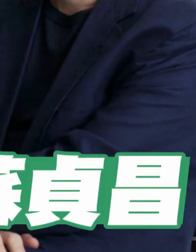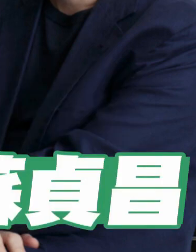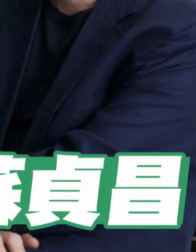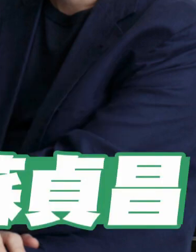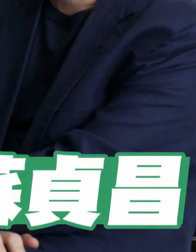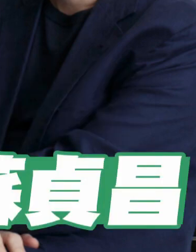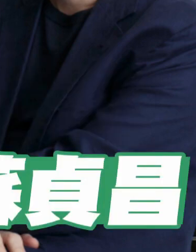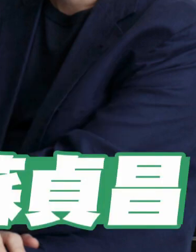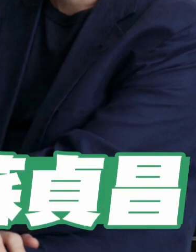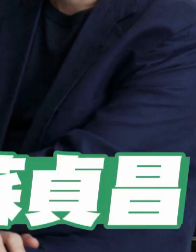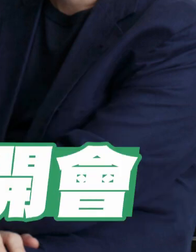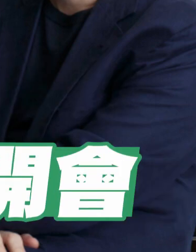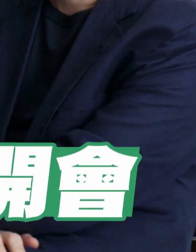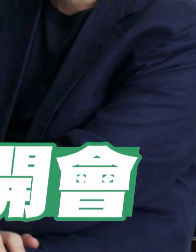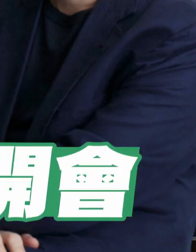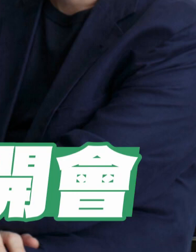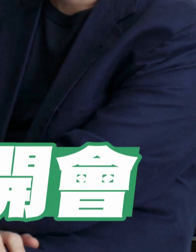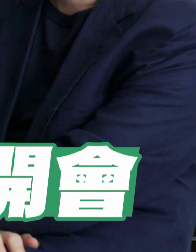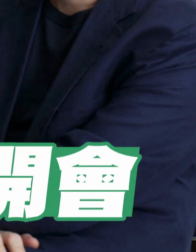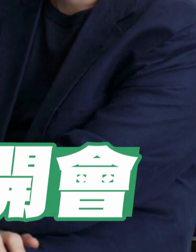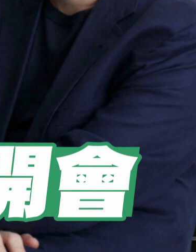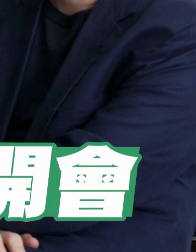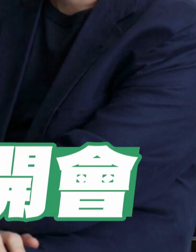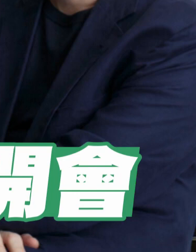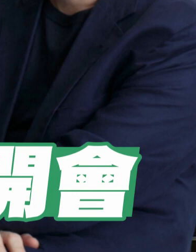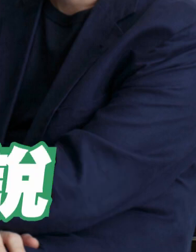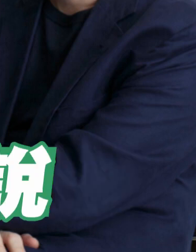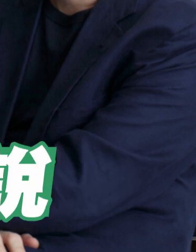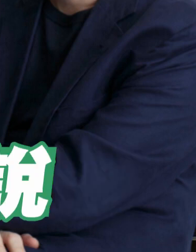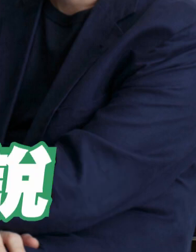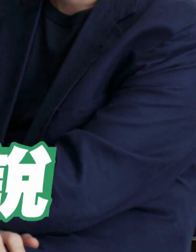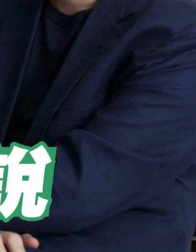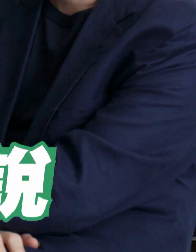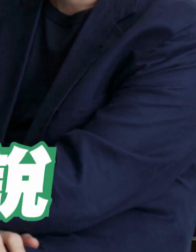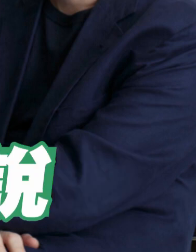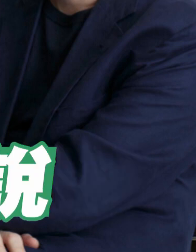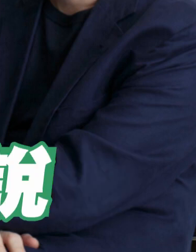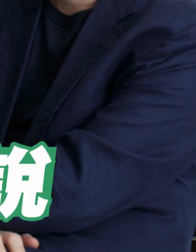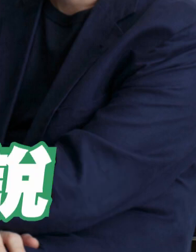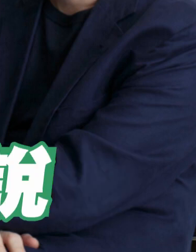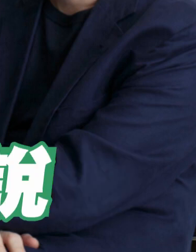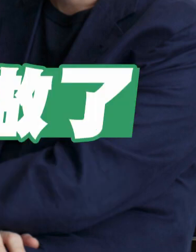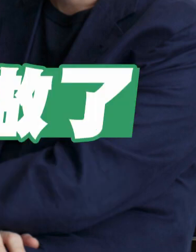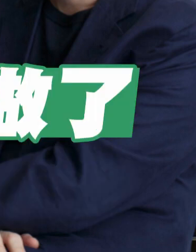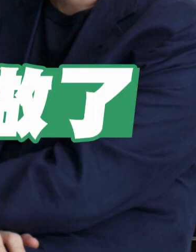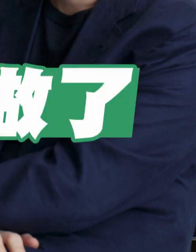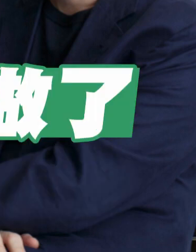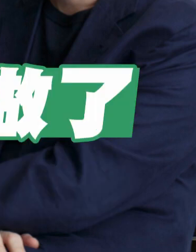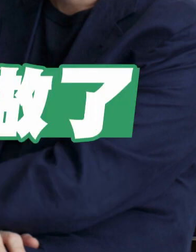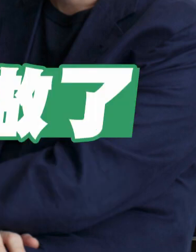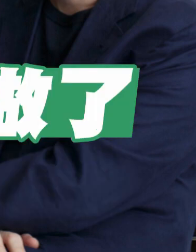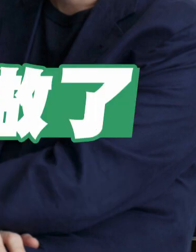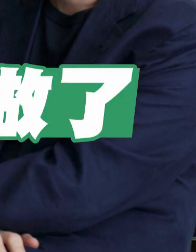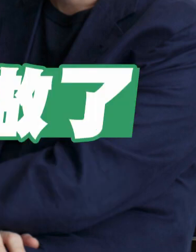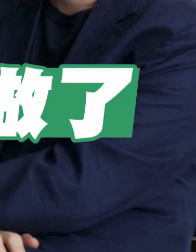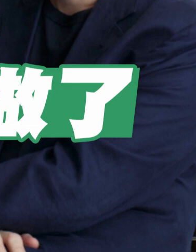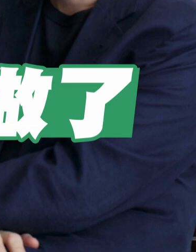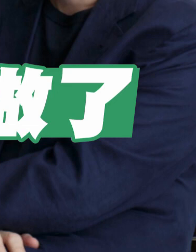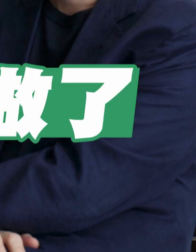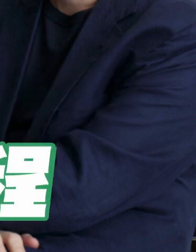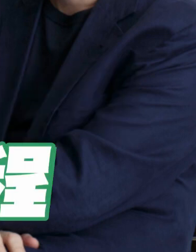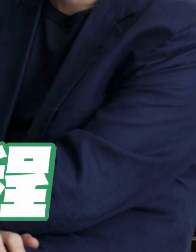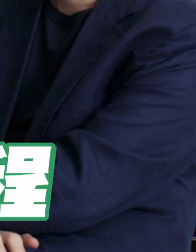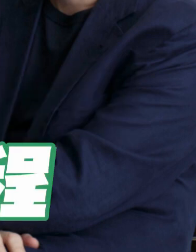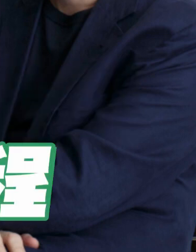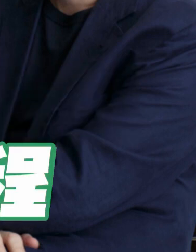刻告诉苏贞昌，就他们每个礼拜三会开会，他就立刻告诉他说，这件事情人家已经做了最严格